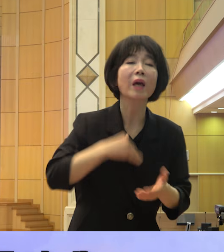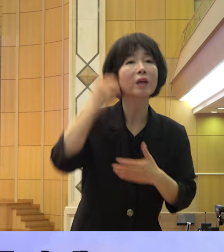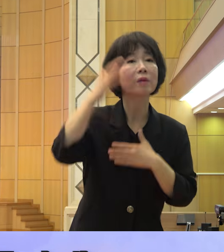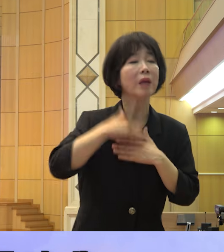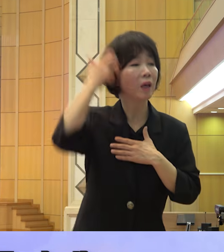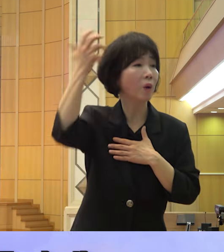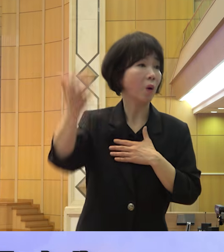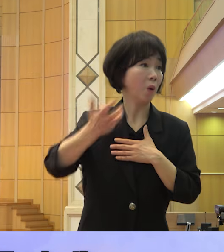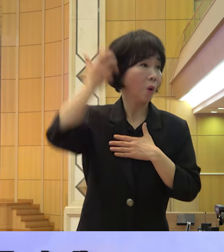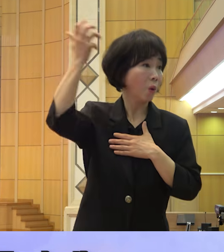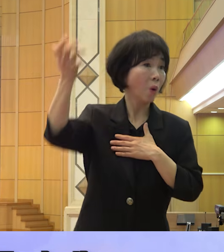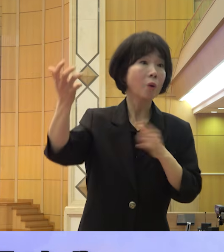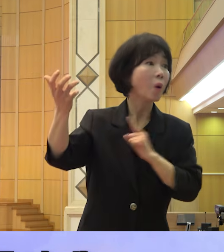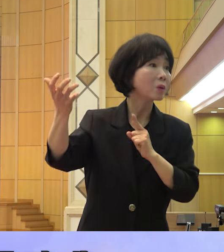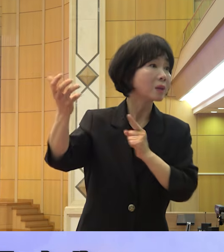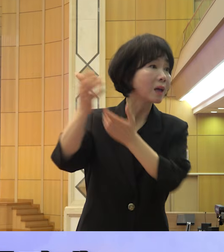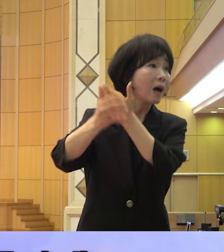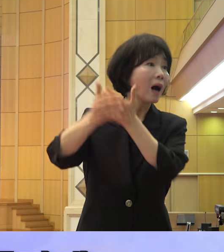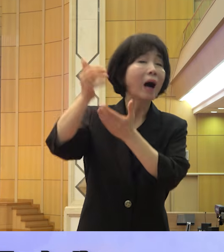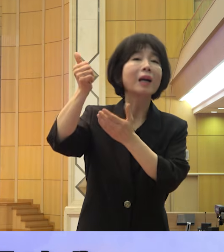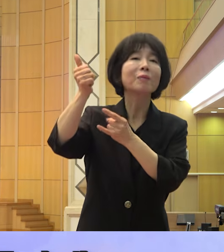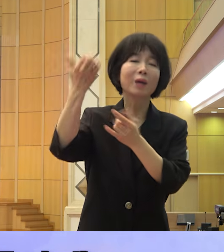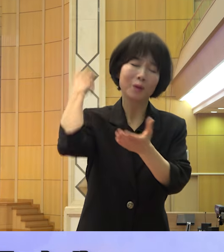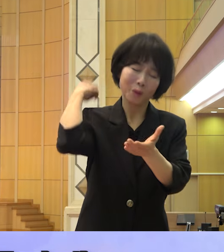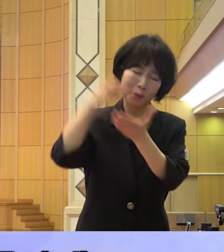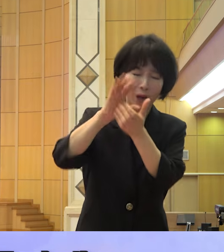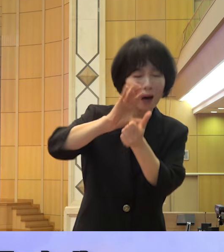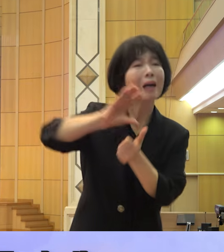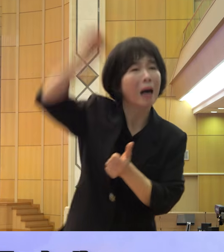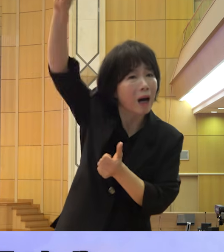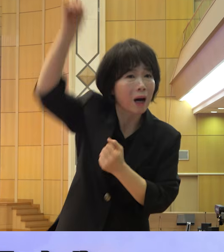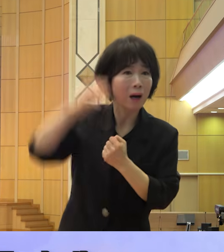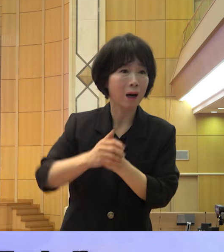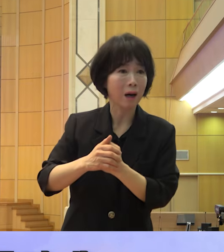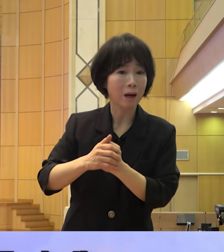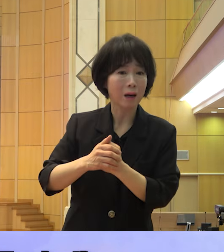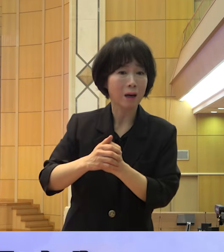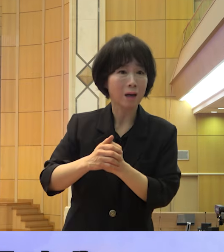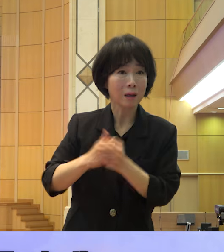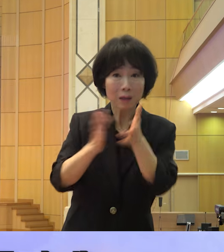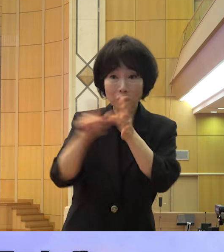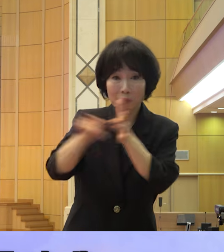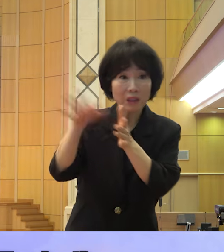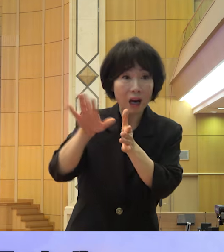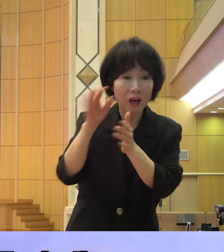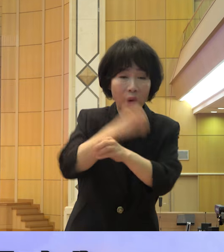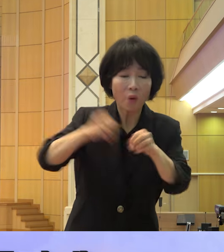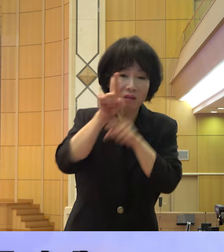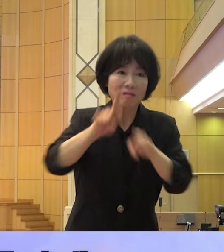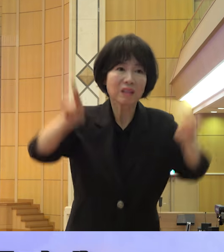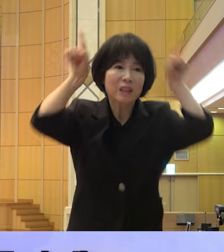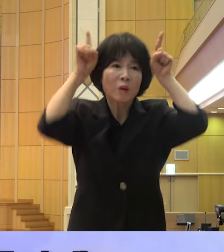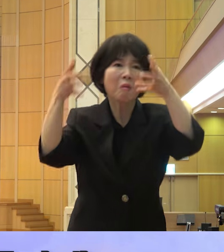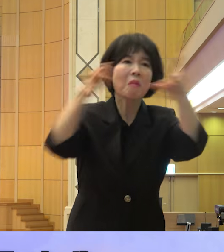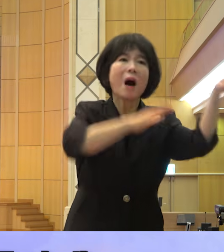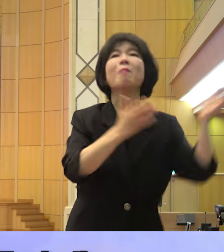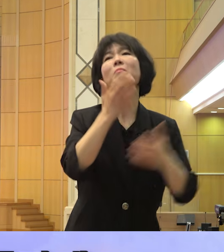영혼은 하나님께로 와서 하나님께로 가는 자가 있고, 하나님께 못 가고 지옥 가는 자가 있어요.